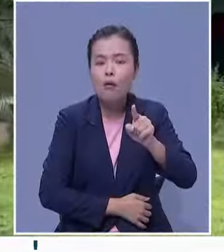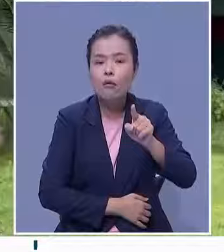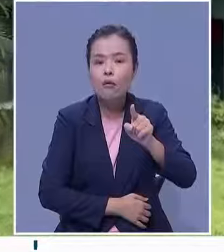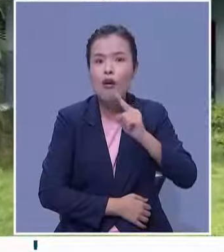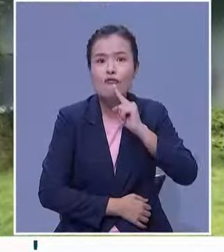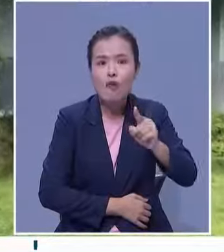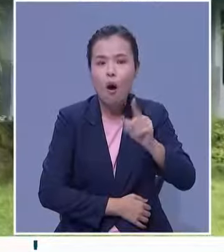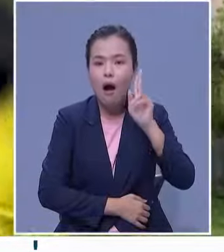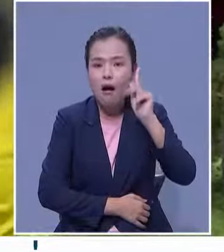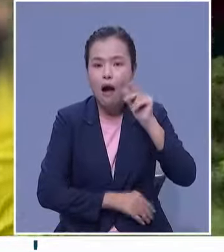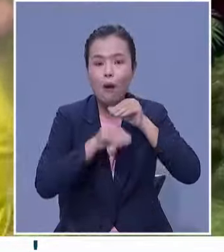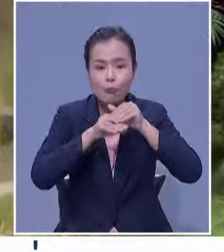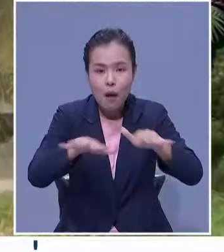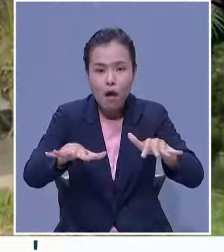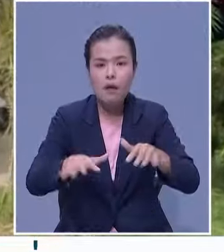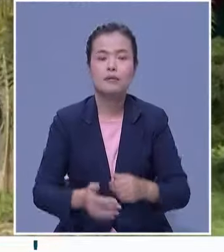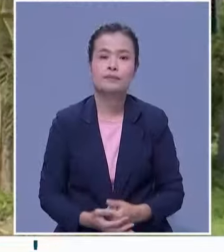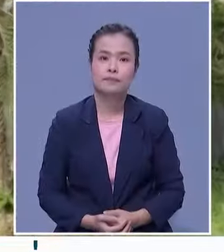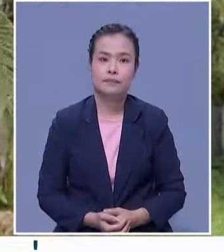มีการออกสื่อค่ะ